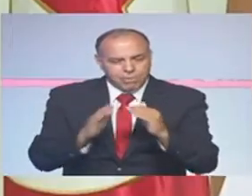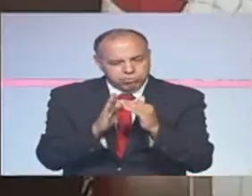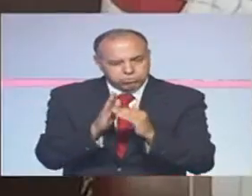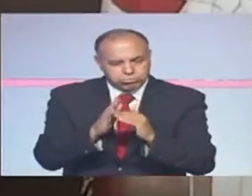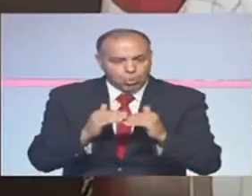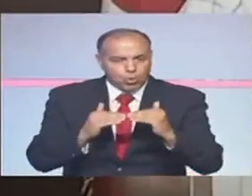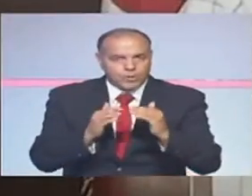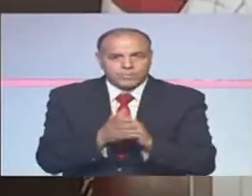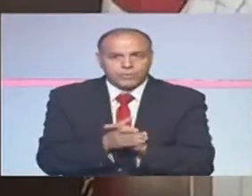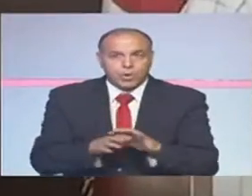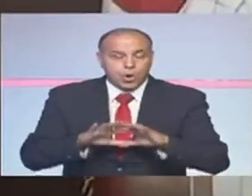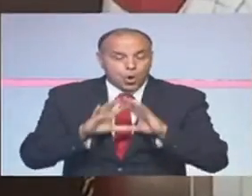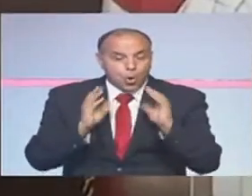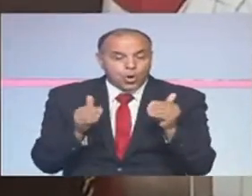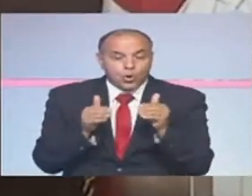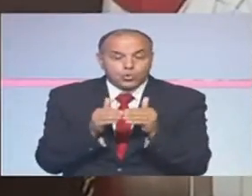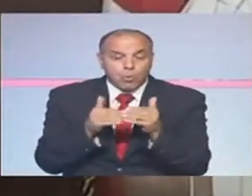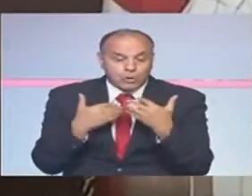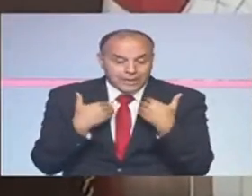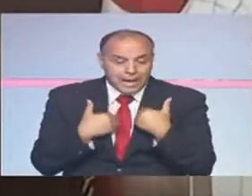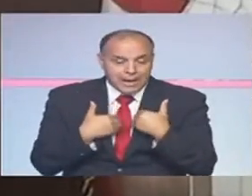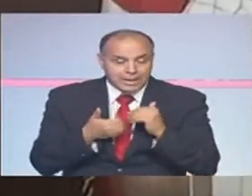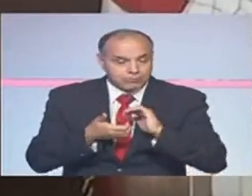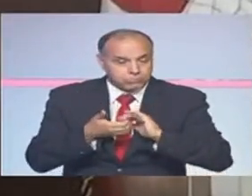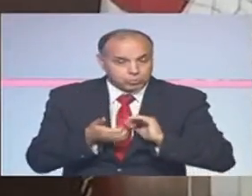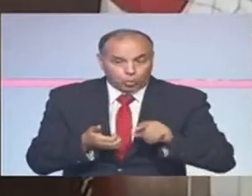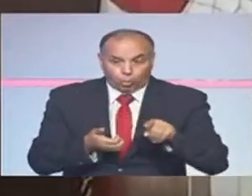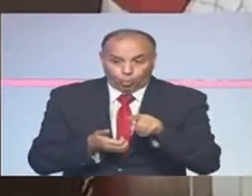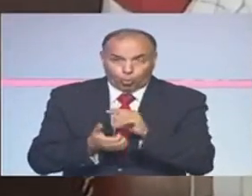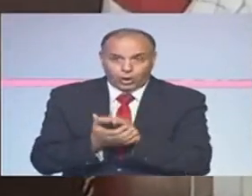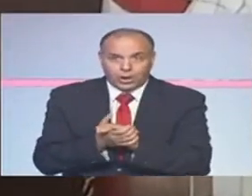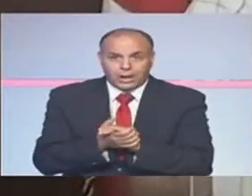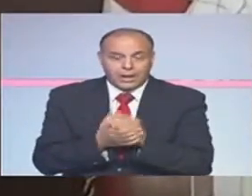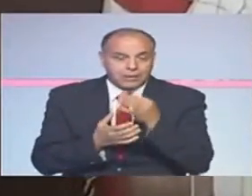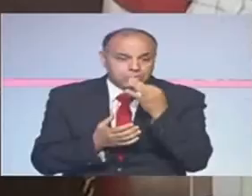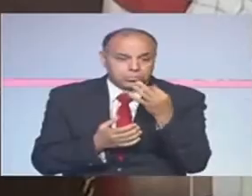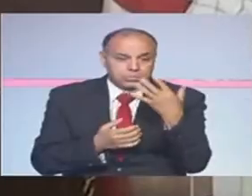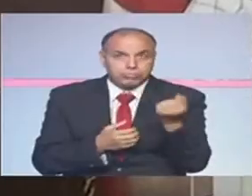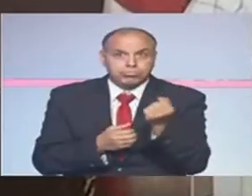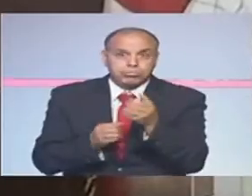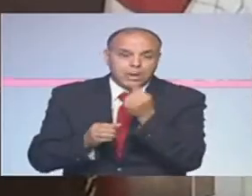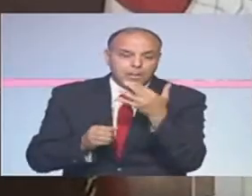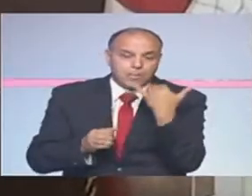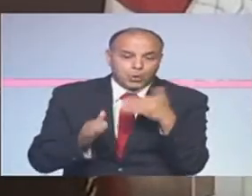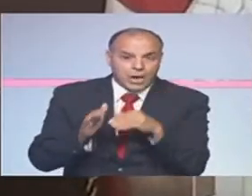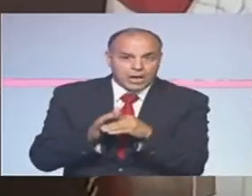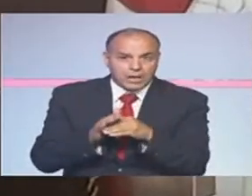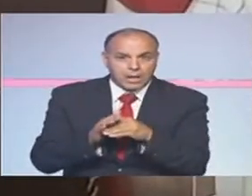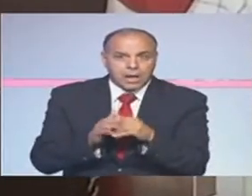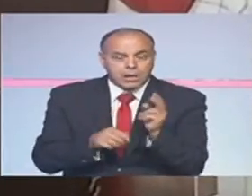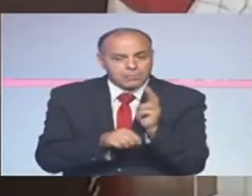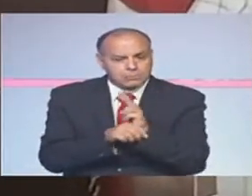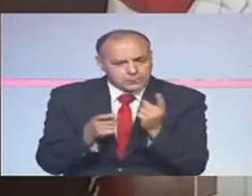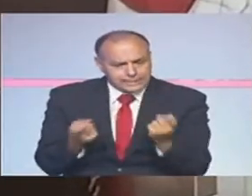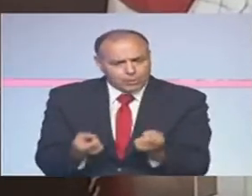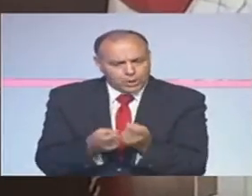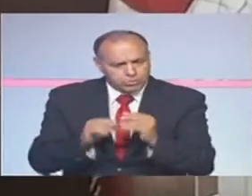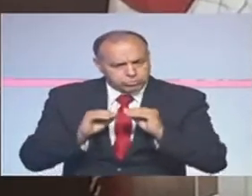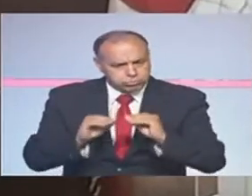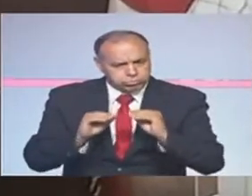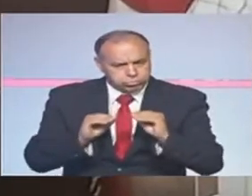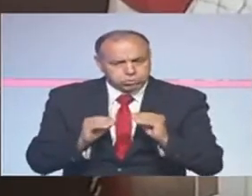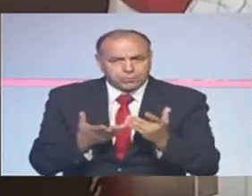مستويات كل ما نطلبه احنا كمان ما وبيعها على لسان اصحاب المخازن نعم دورات تكوينيه او